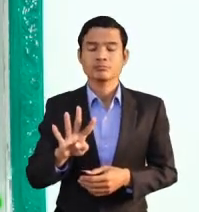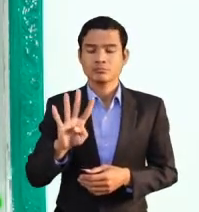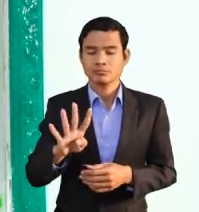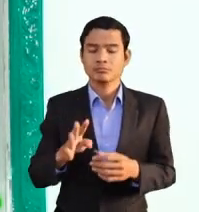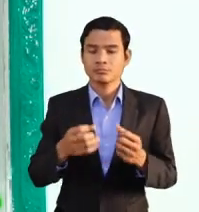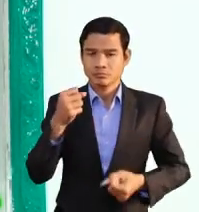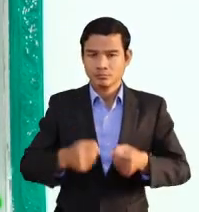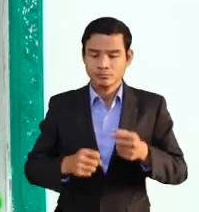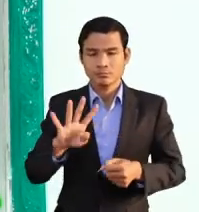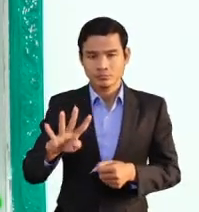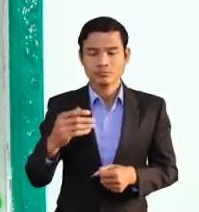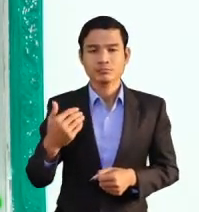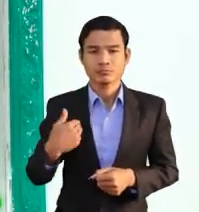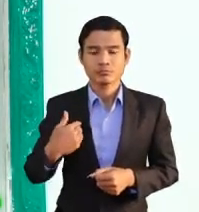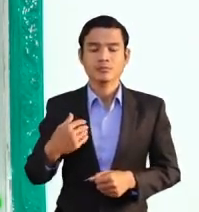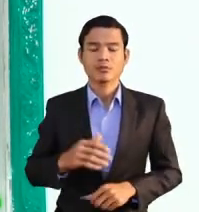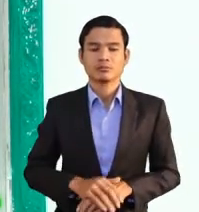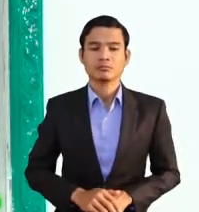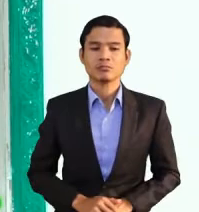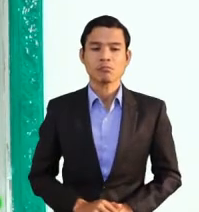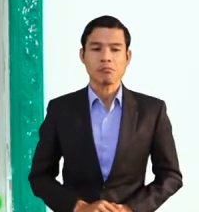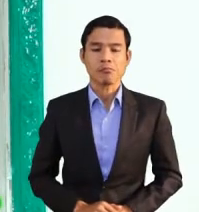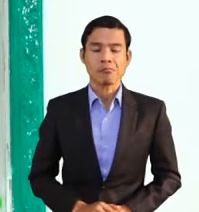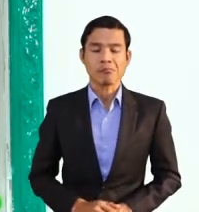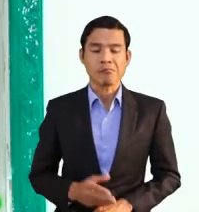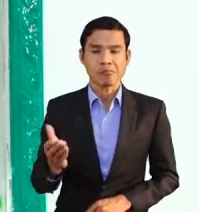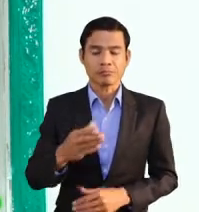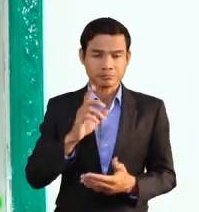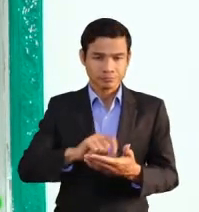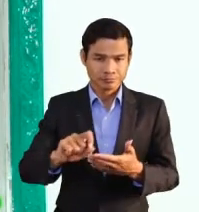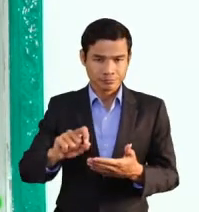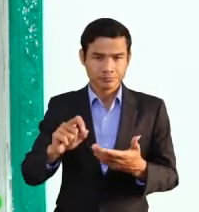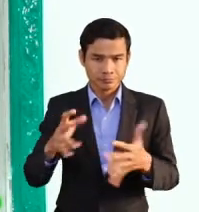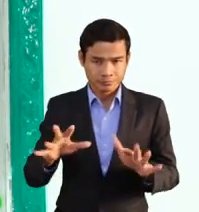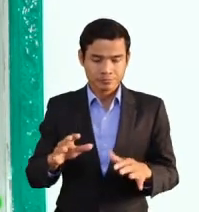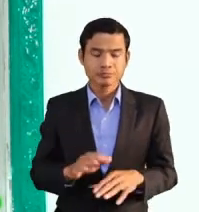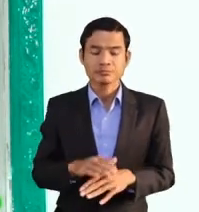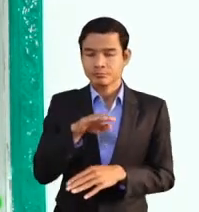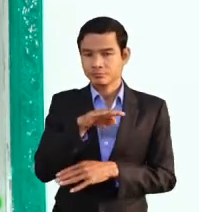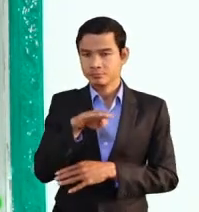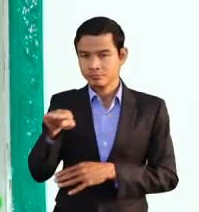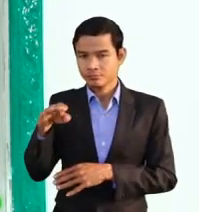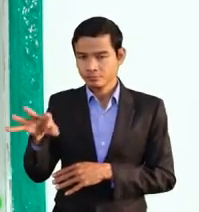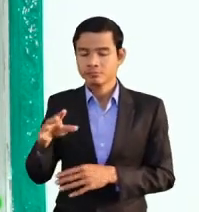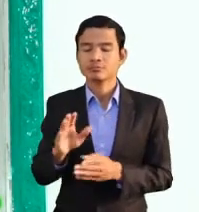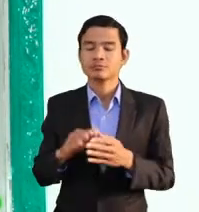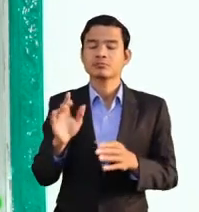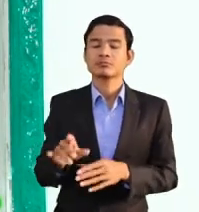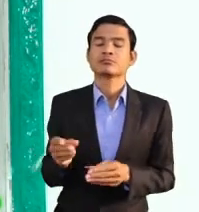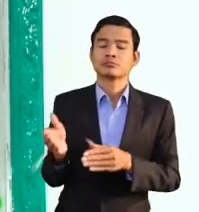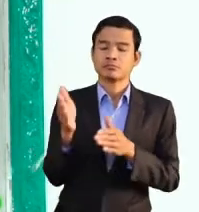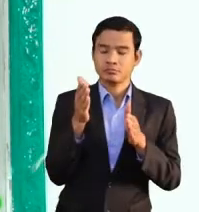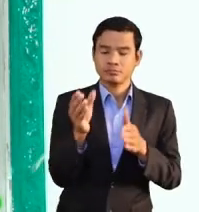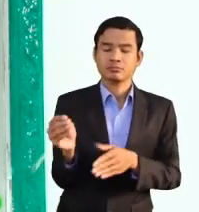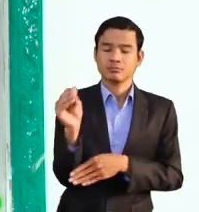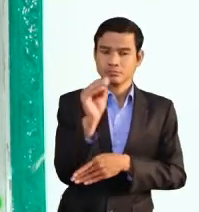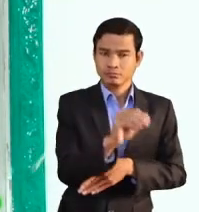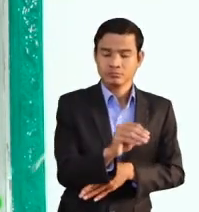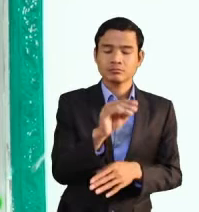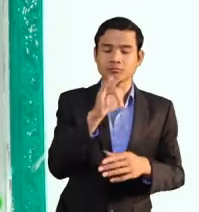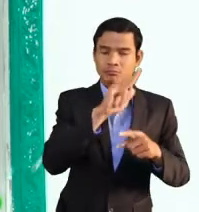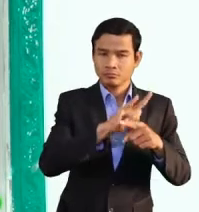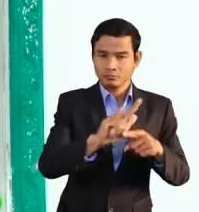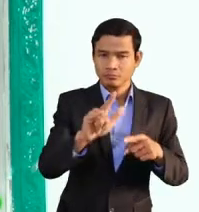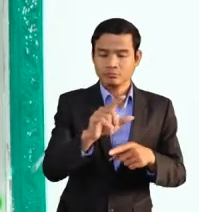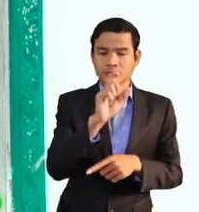dồn miên chầm luôn buồn nát con nát cha dương sẽ xây chuột đầy hái ban dương mọc thưa phẩm án đi thì cha